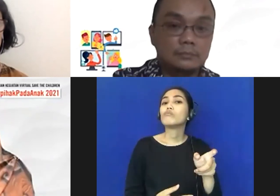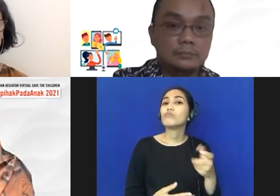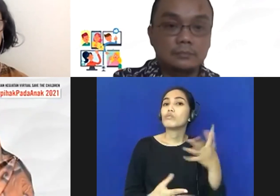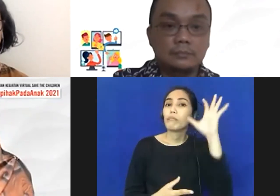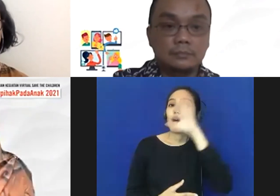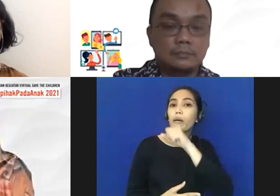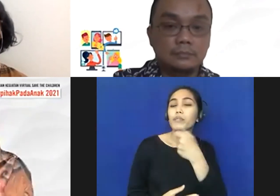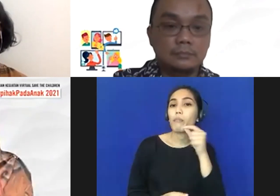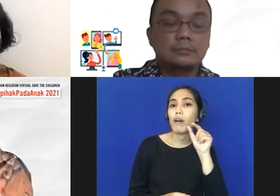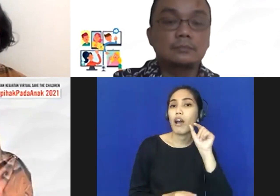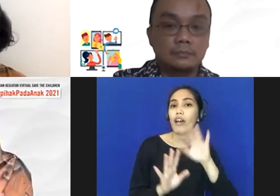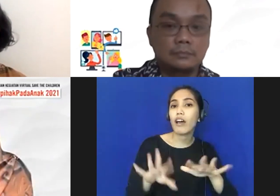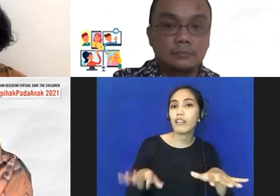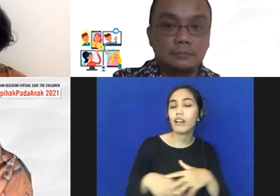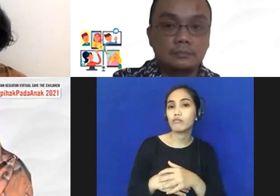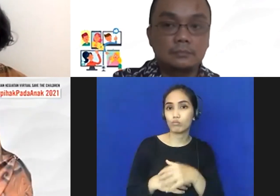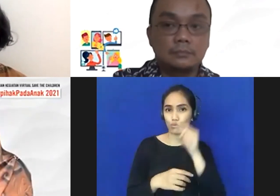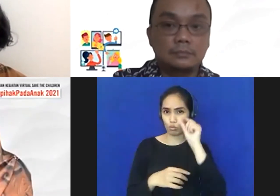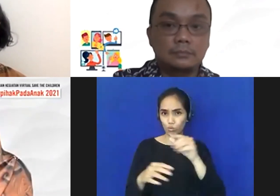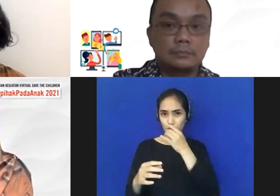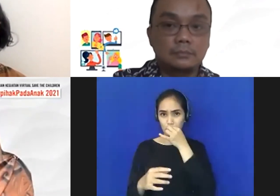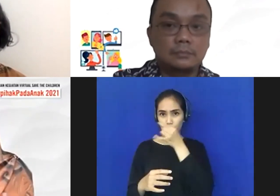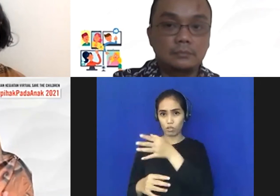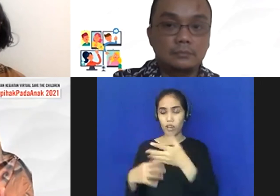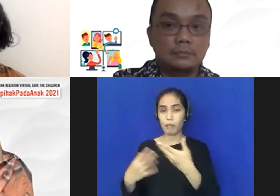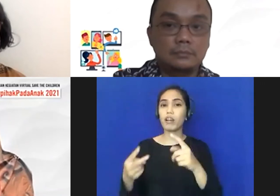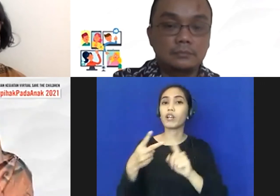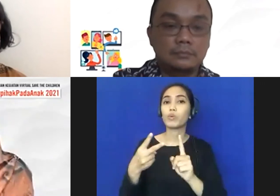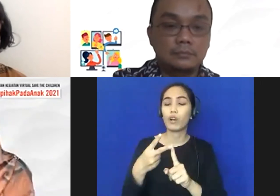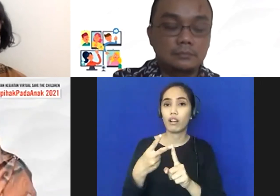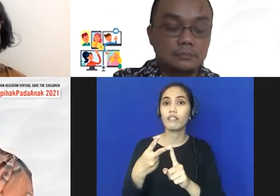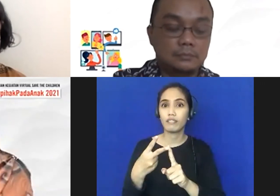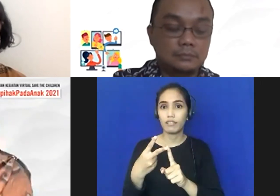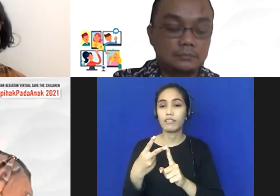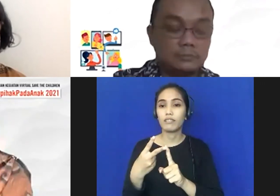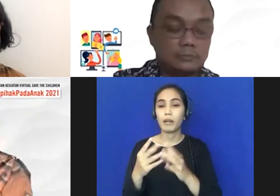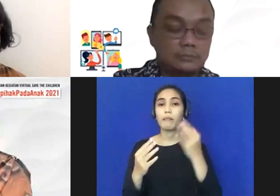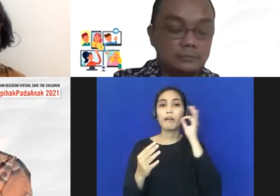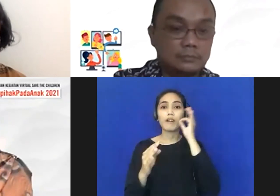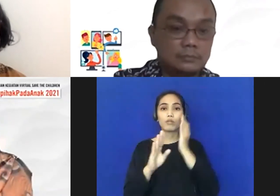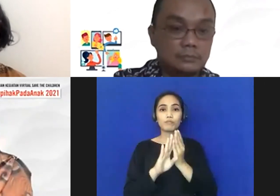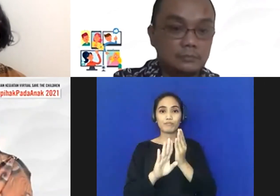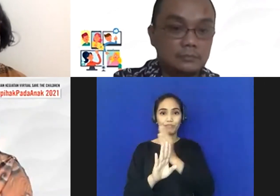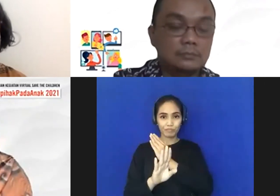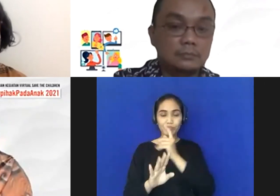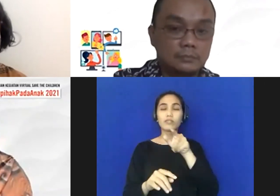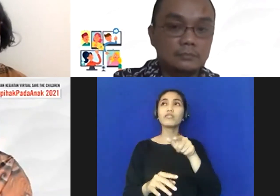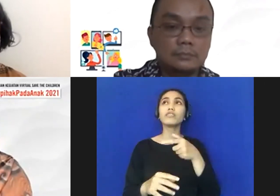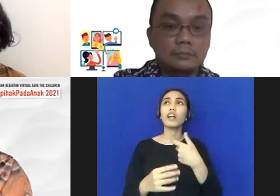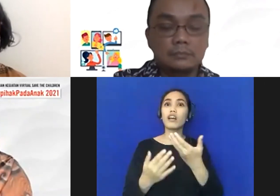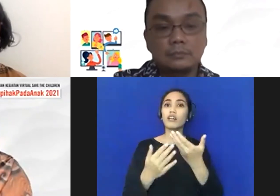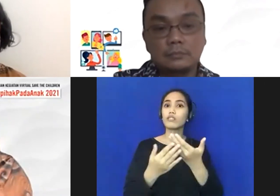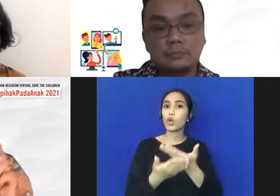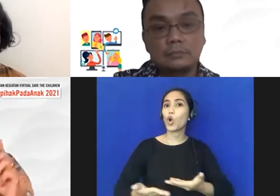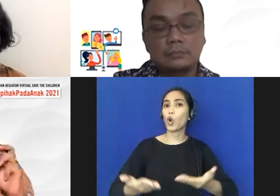dipahami oleh anak. Ya, kemudian untuk mengatasi kejenuhan yang kedua, jadi gini, saya agak mundur sedikit Mas Bram. Jadi kondisi pandemi ini di